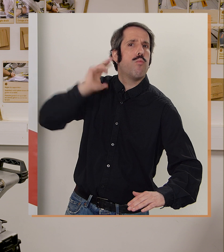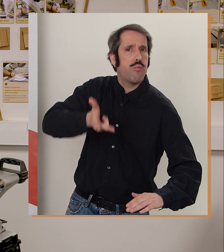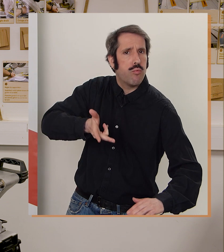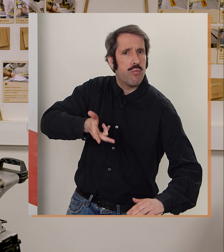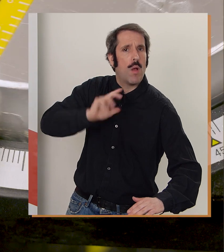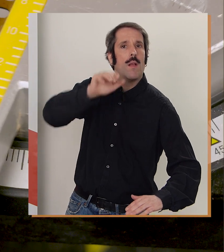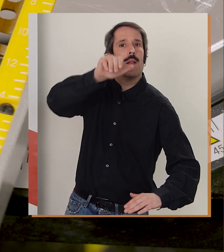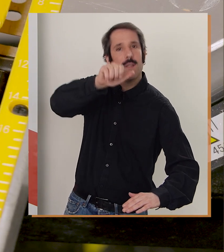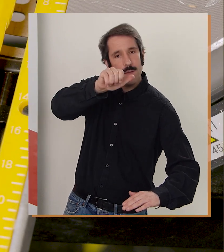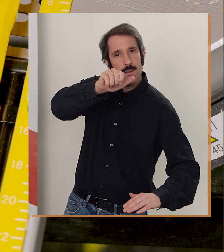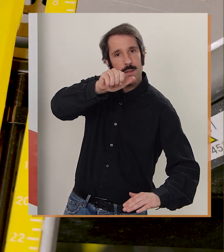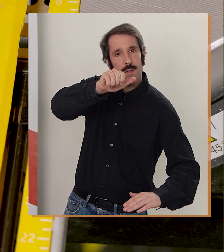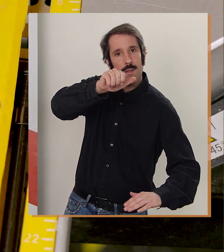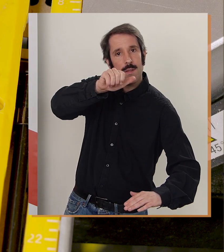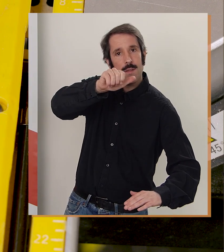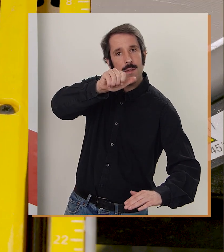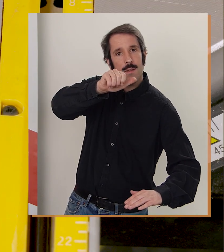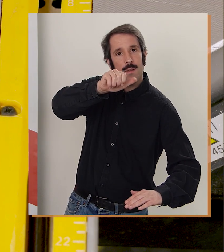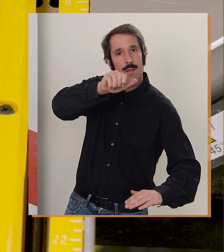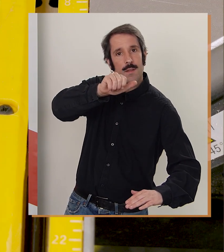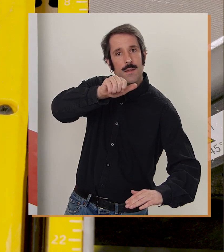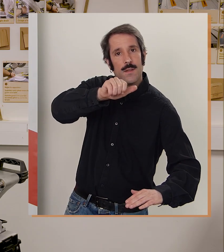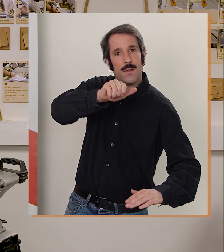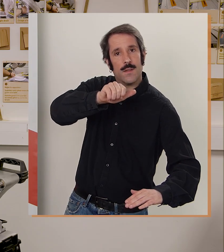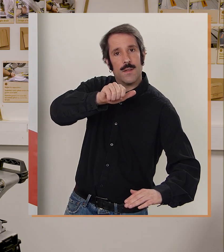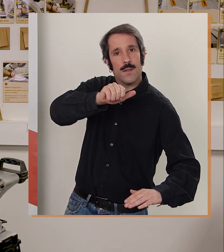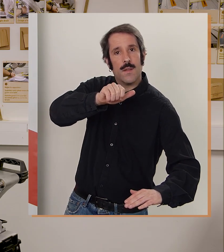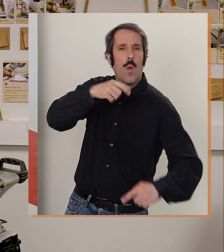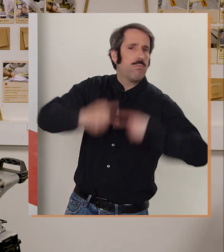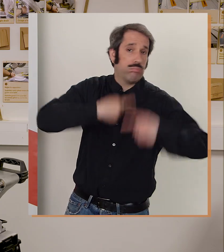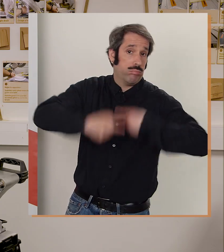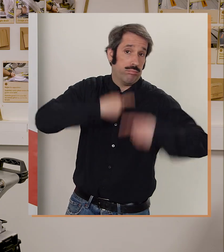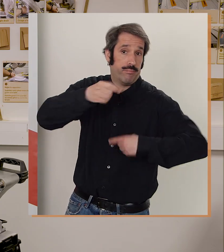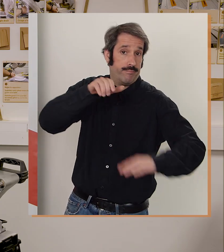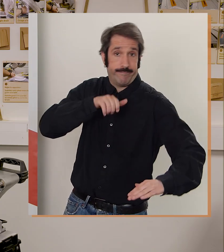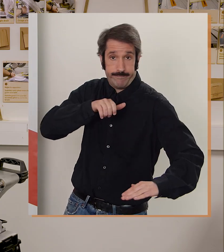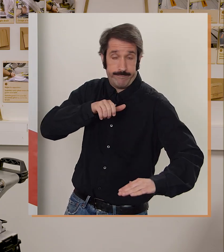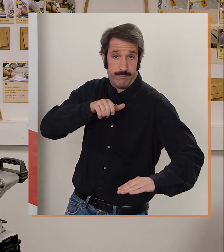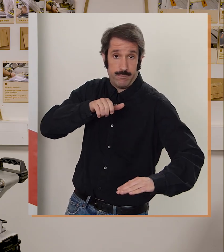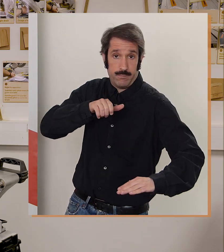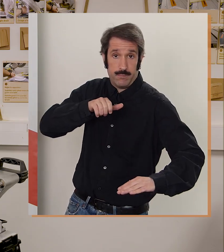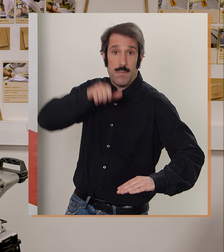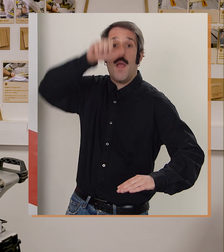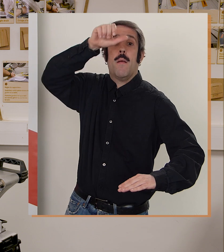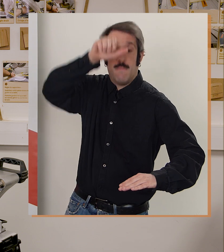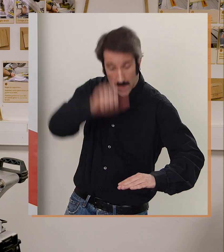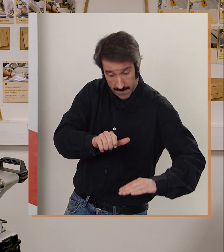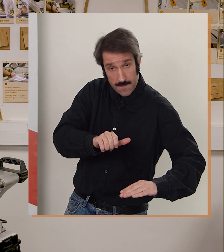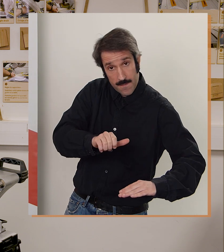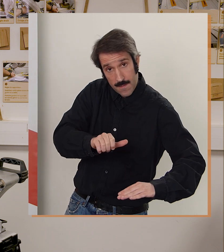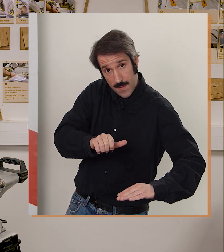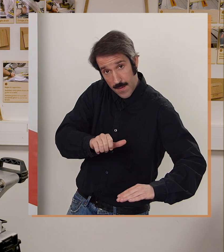mise en route de la machine qu'il faudra presser également. Hop, la machine se mettra en route. On descend la